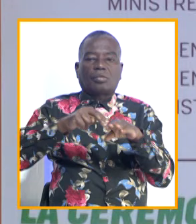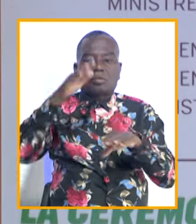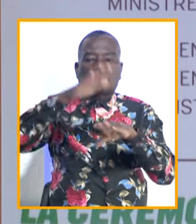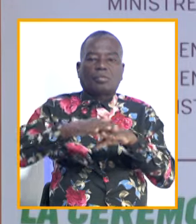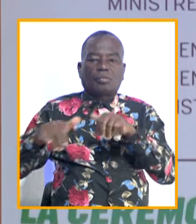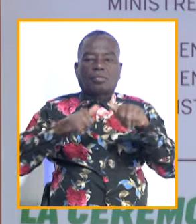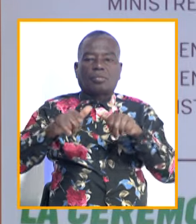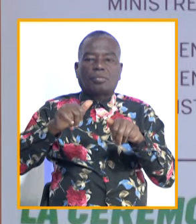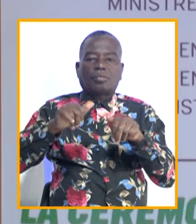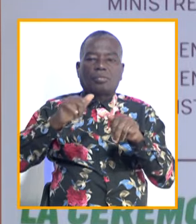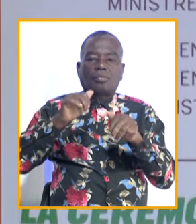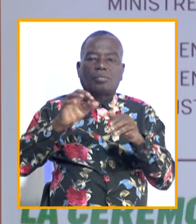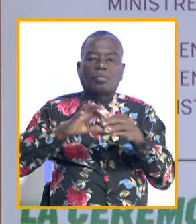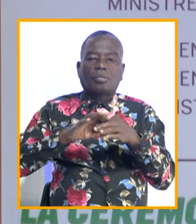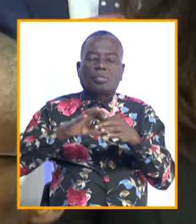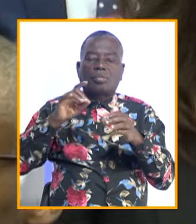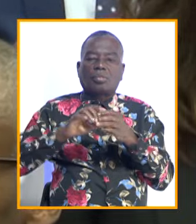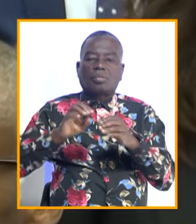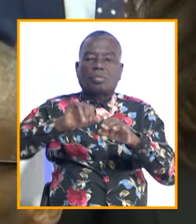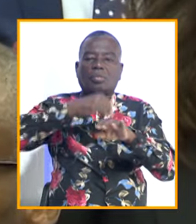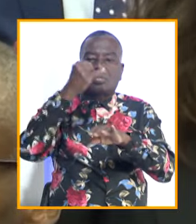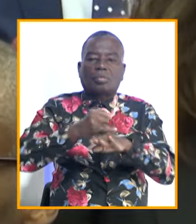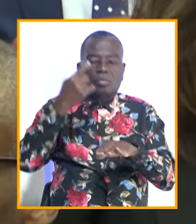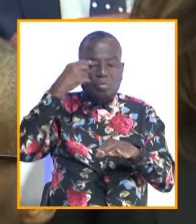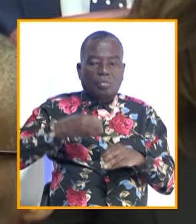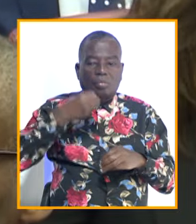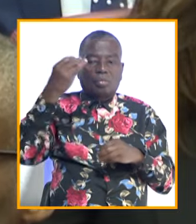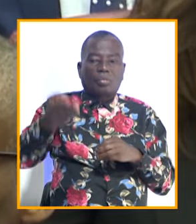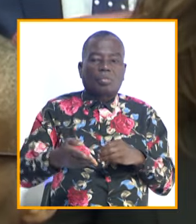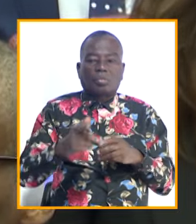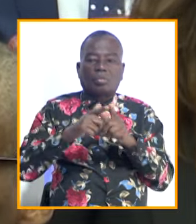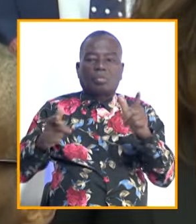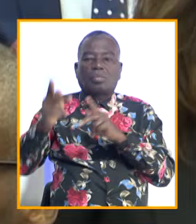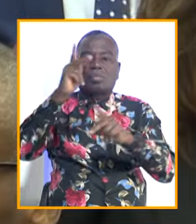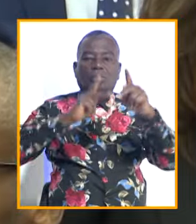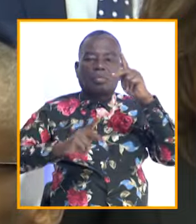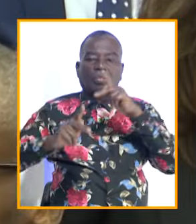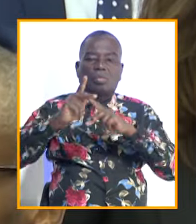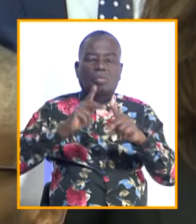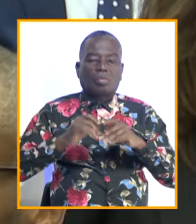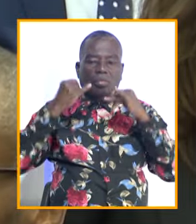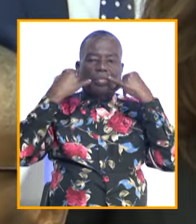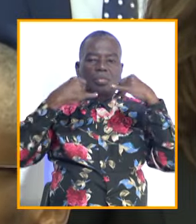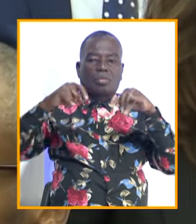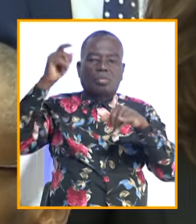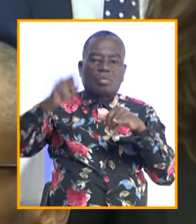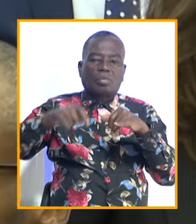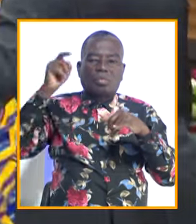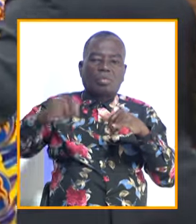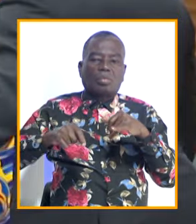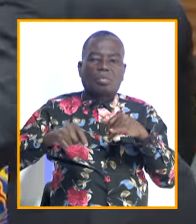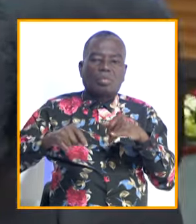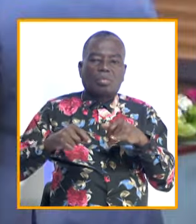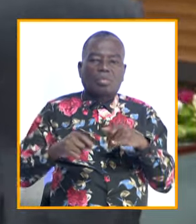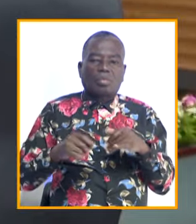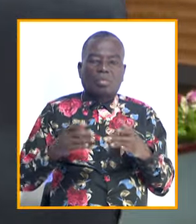les actions de nos institutions afin de fournir au grand public les informations nécessaires.